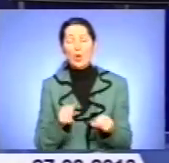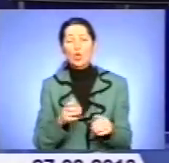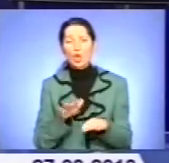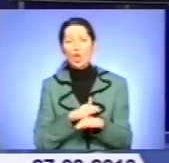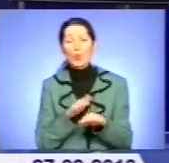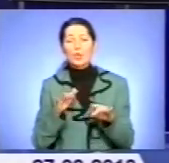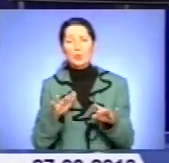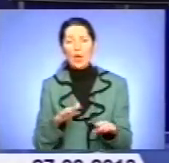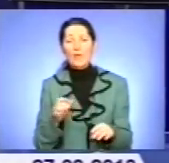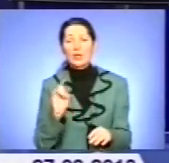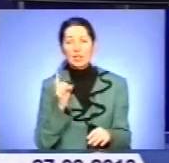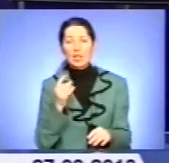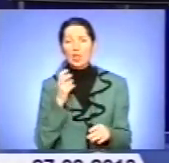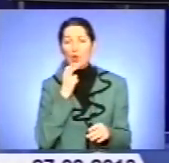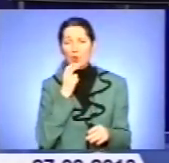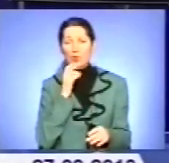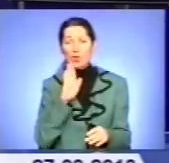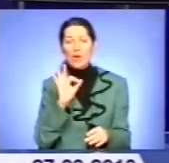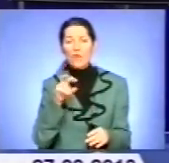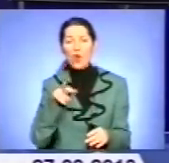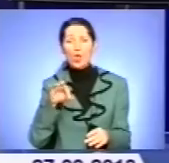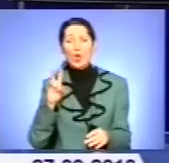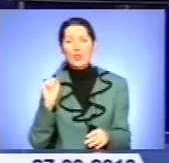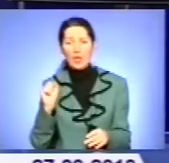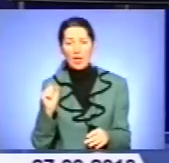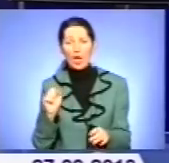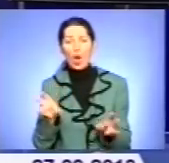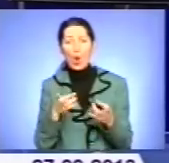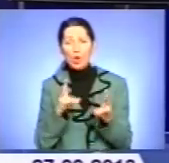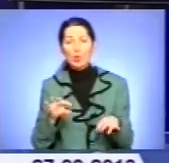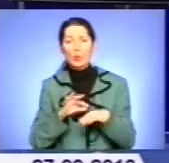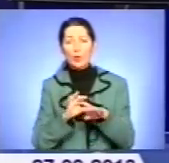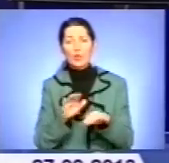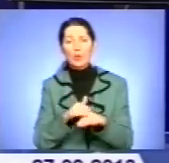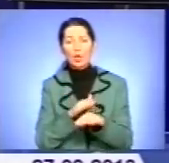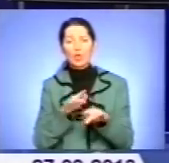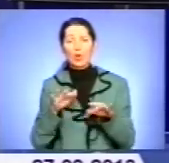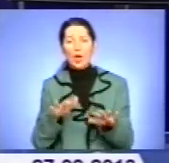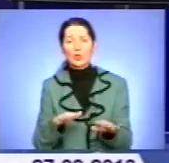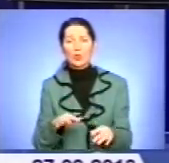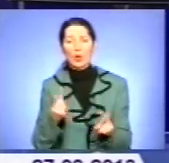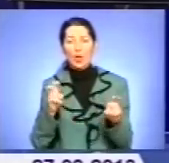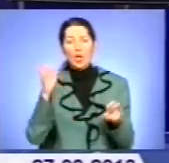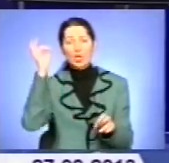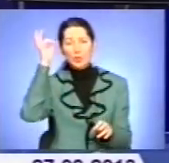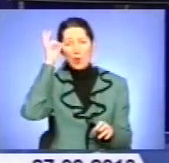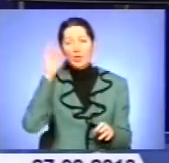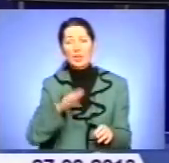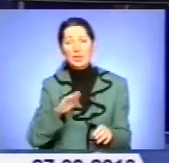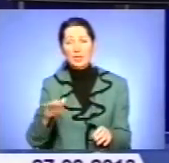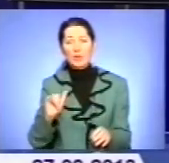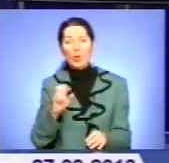усмішка. Волонтери Тернопільського «Ротар-Акт-клубу» провели благодійну акцію «Спогади дитинства» у Бережанській обласній